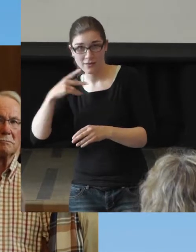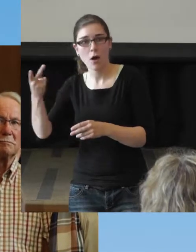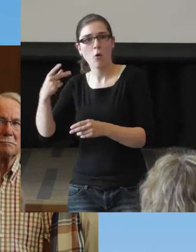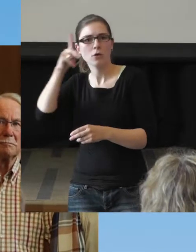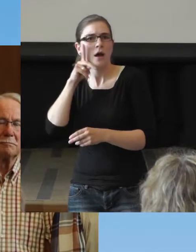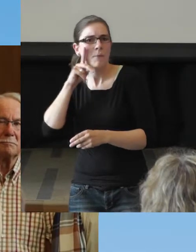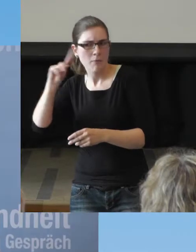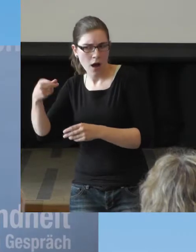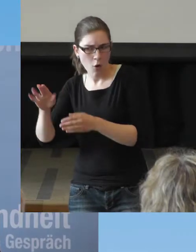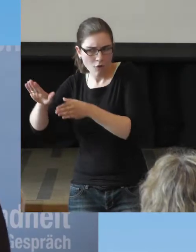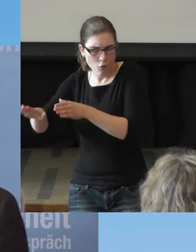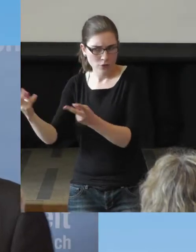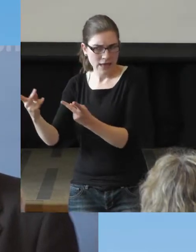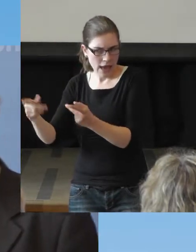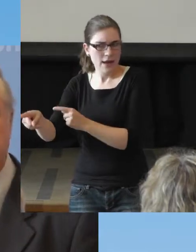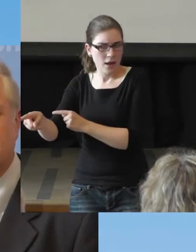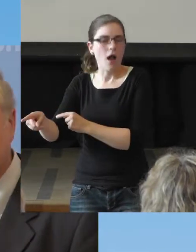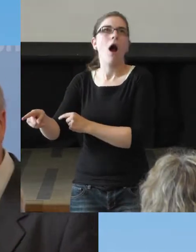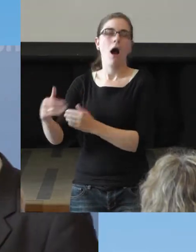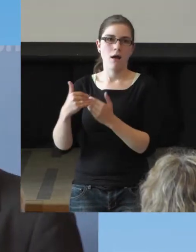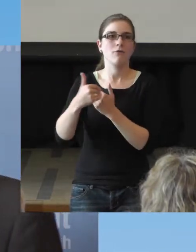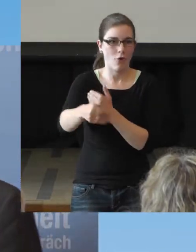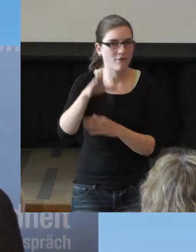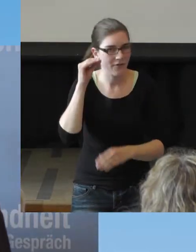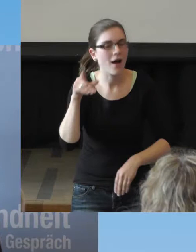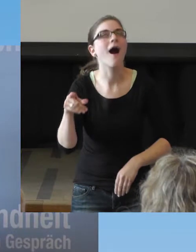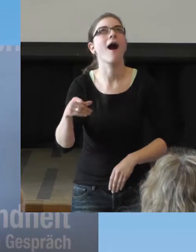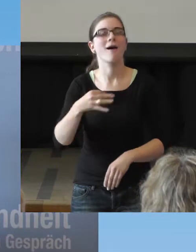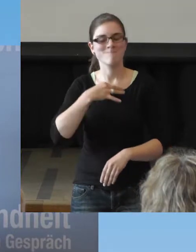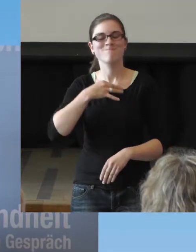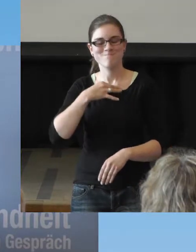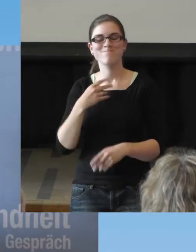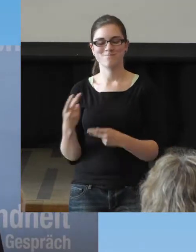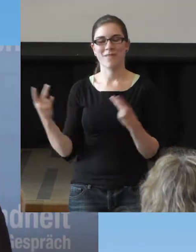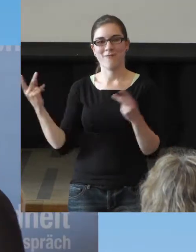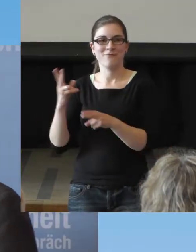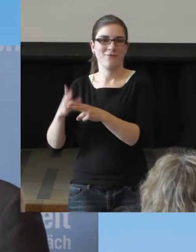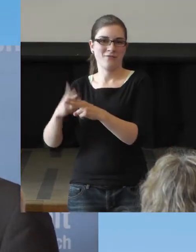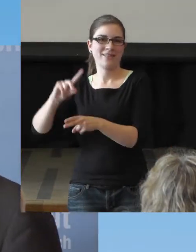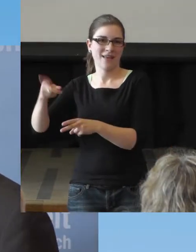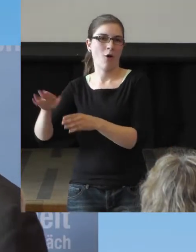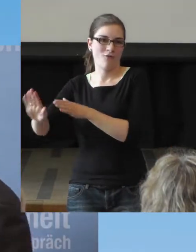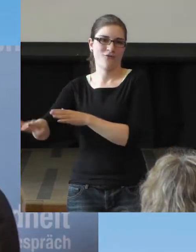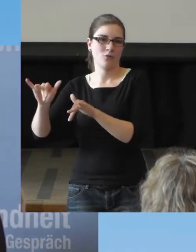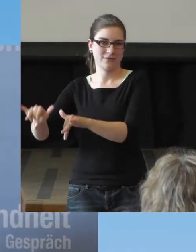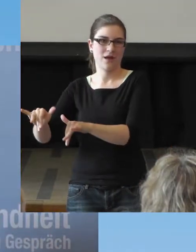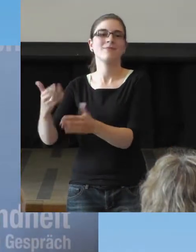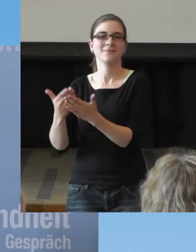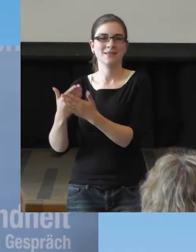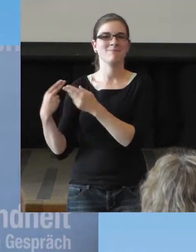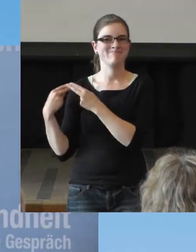meistens, ja, der Vater hatte auch so eine Füße oder die Mutter hatte auch so eine Füße, dann weiß man schon, aha, hier kann man auch in die Richtung Genetik gehen.